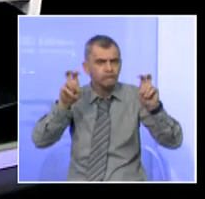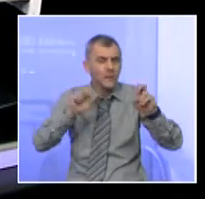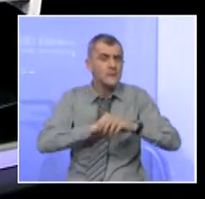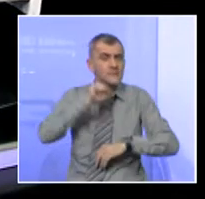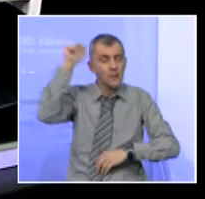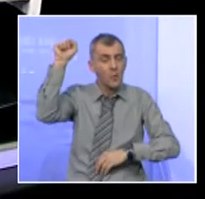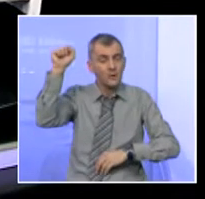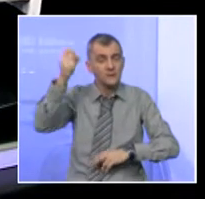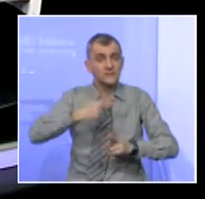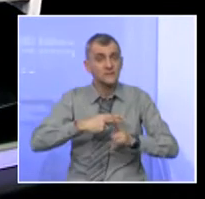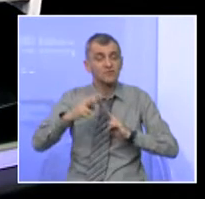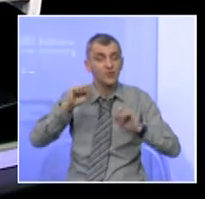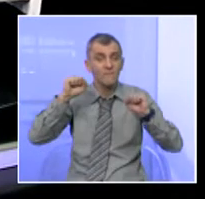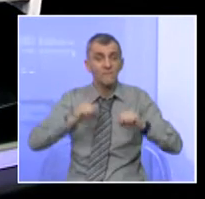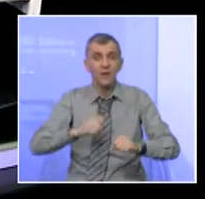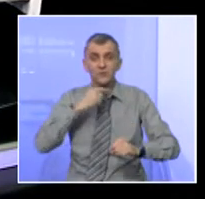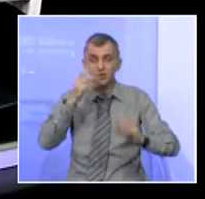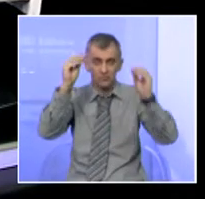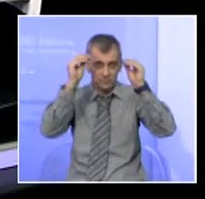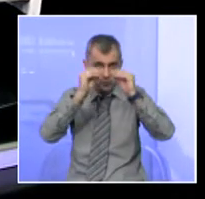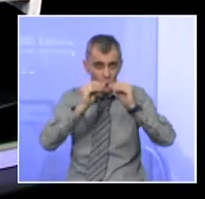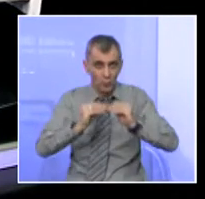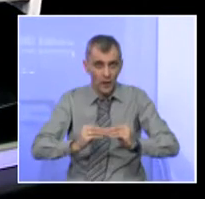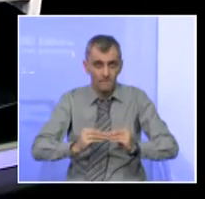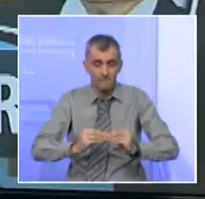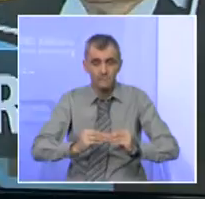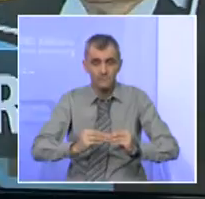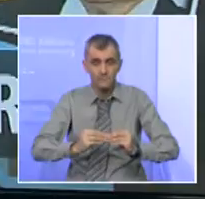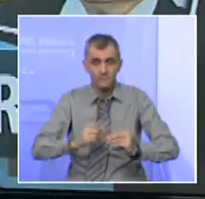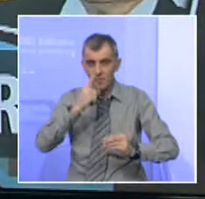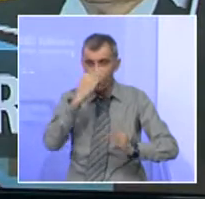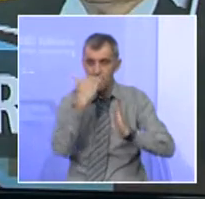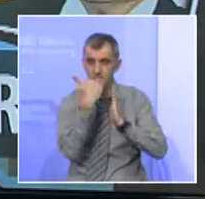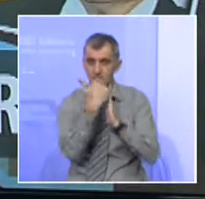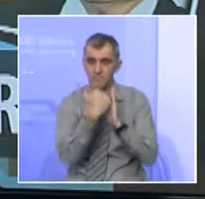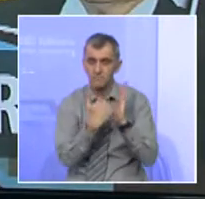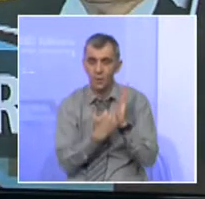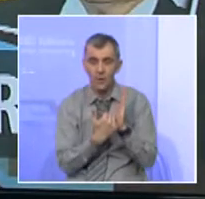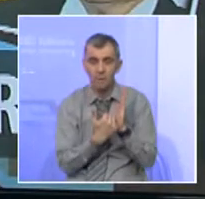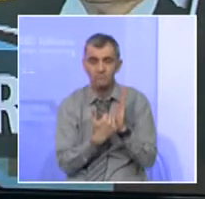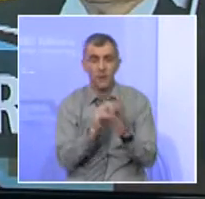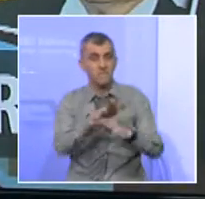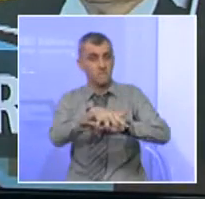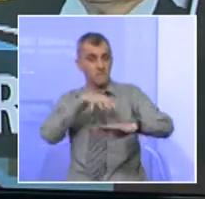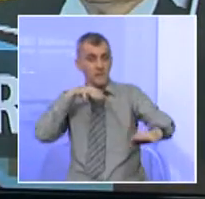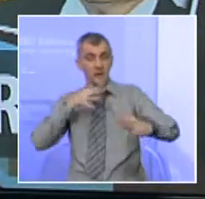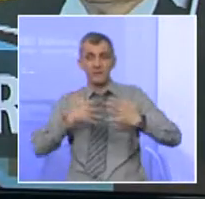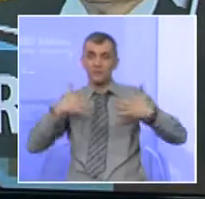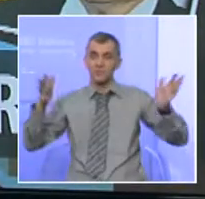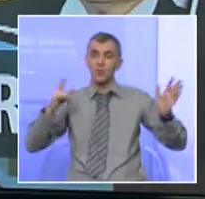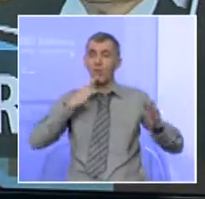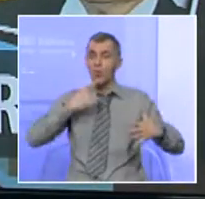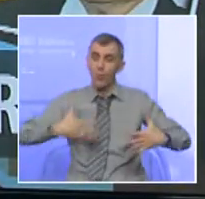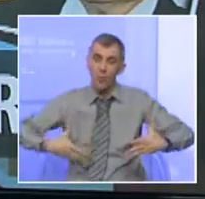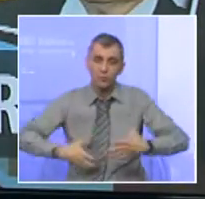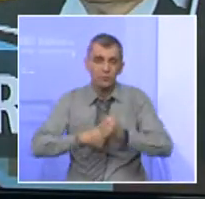vlast odražava strukturom i programom parlamentarnu većinu koju je podržava, to je